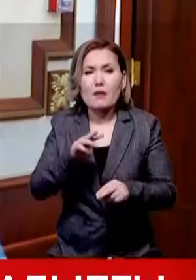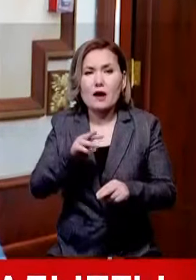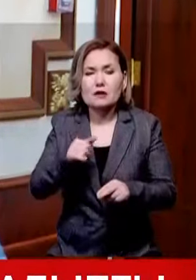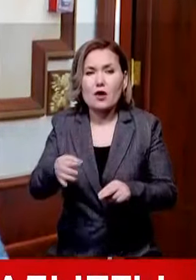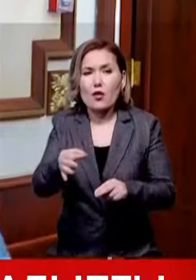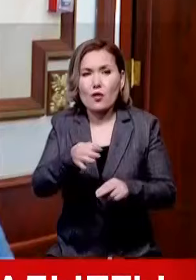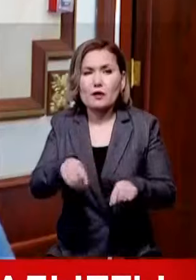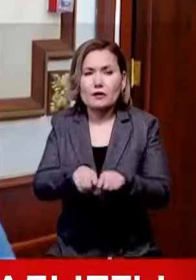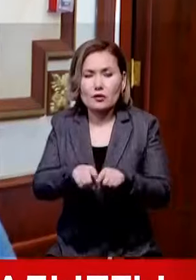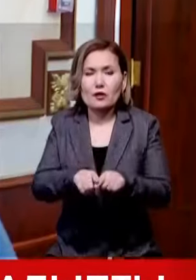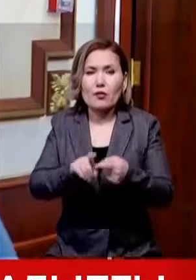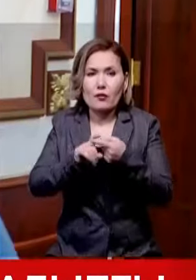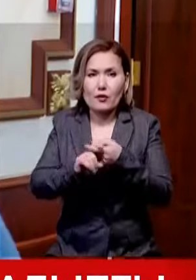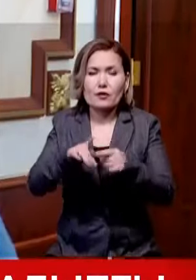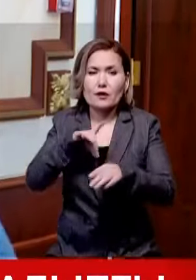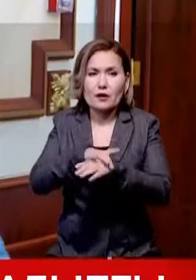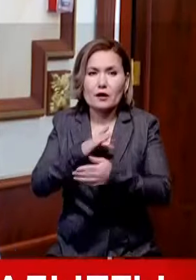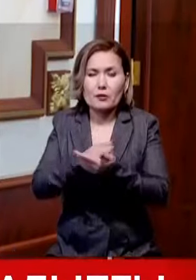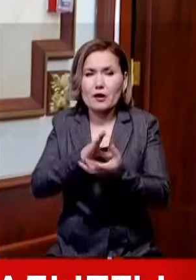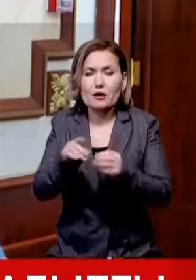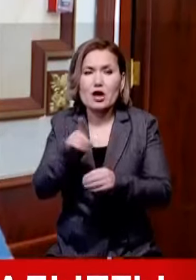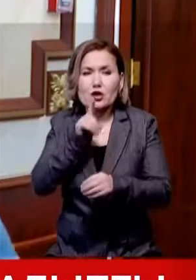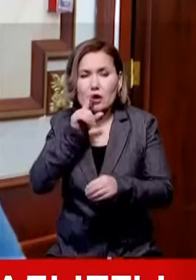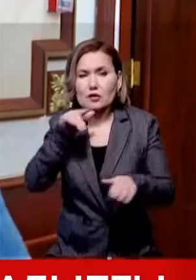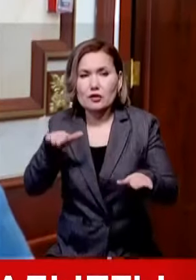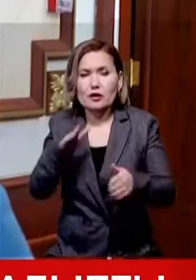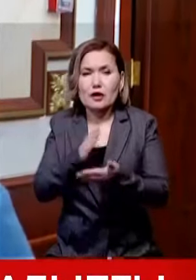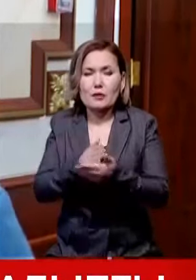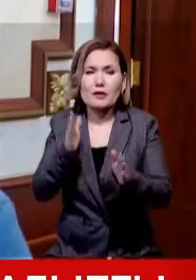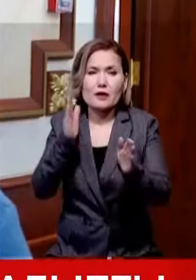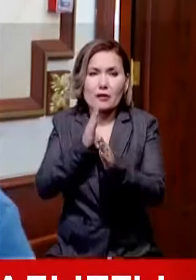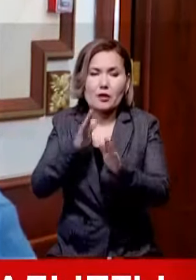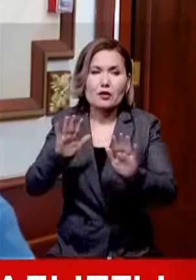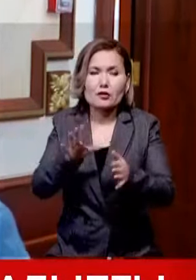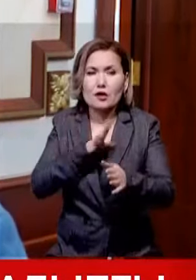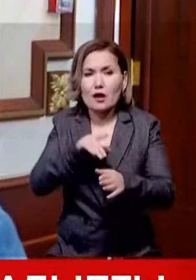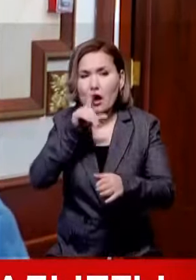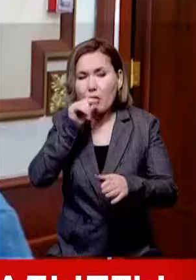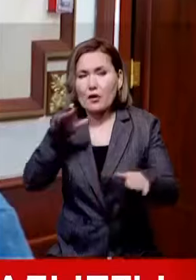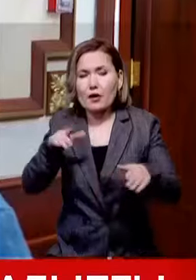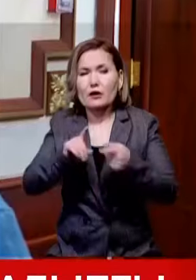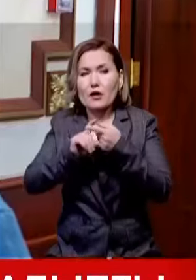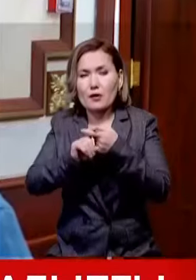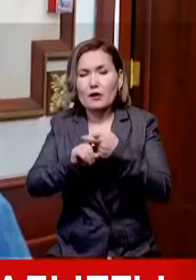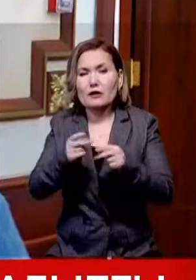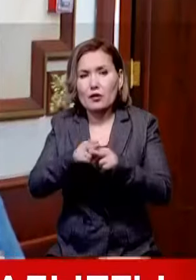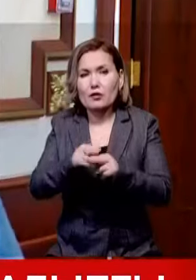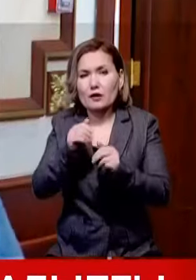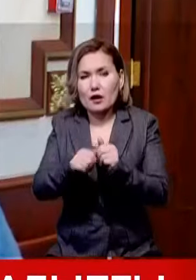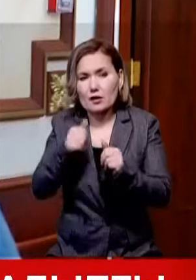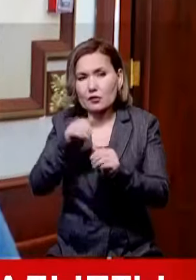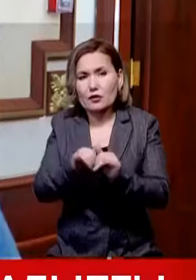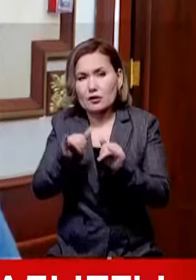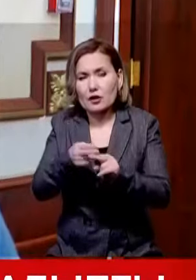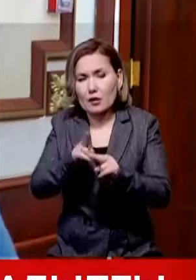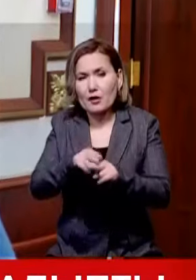ерекше жағдай емес. Негізінен жас құстардың өлгенін көріп отырмыз. Бұл табиғи процесс. Құс тұмауын жұқтырудың шегі өткеніне қарамастан,